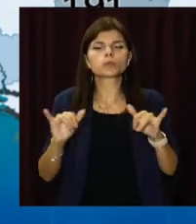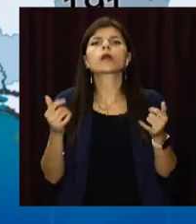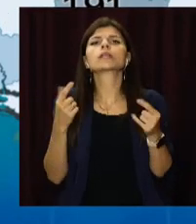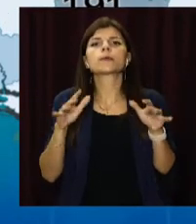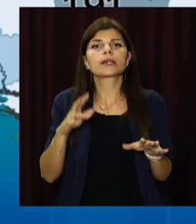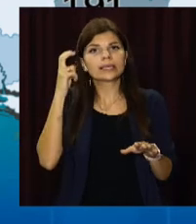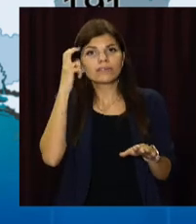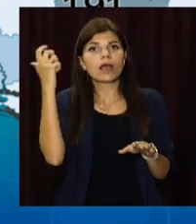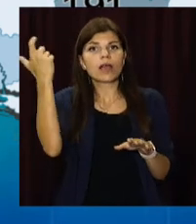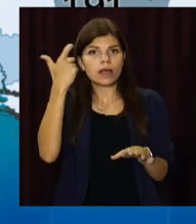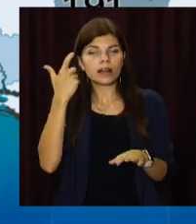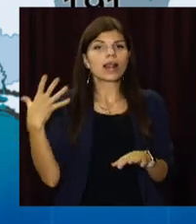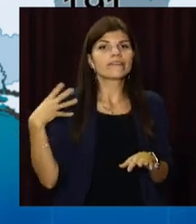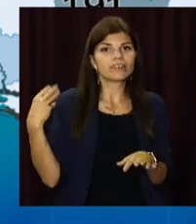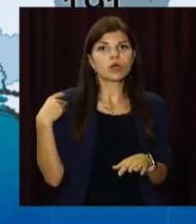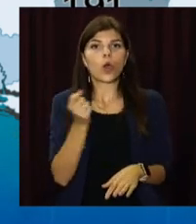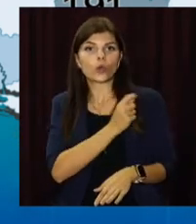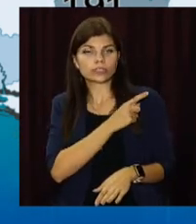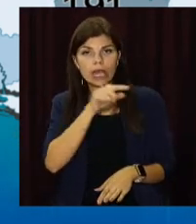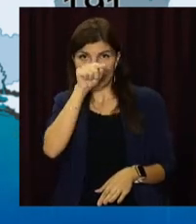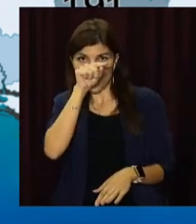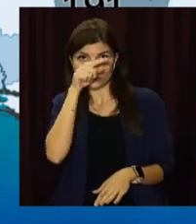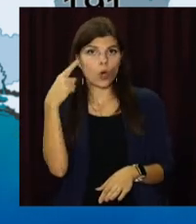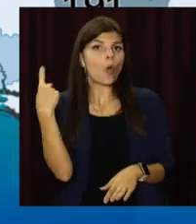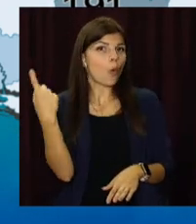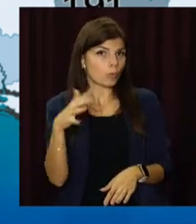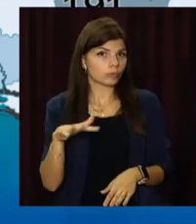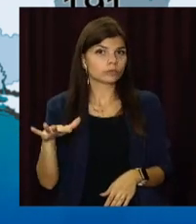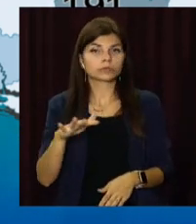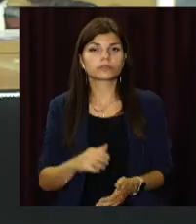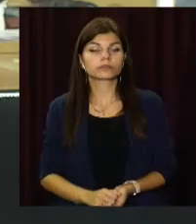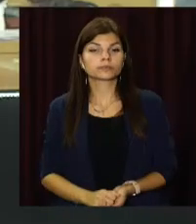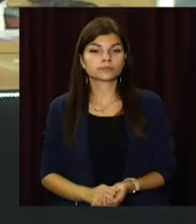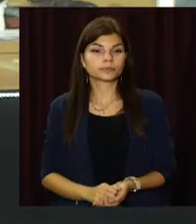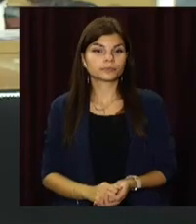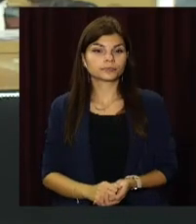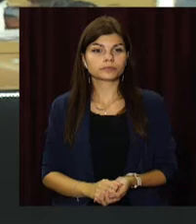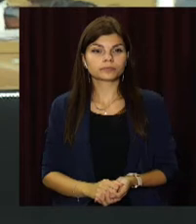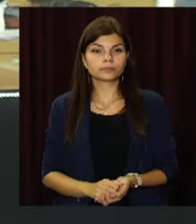хвороби – Київ, Харківська, Львівська, Одеська та Луганська області.